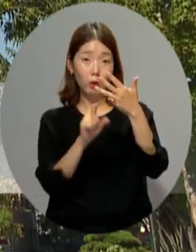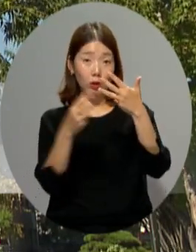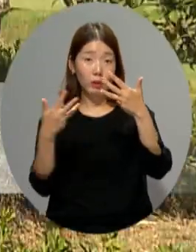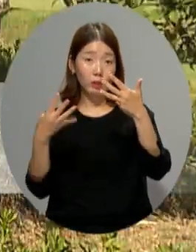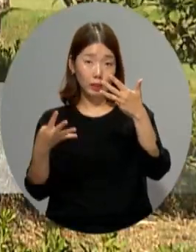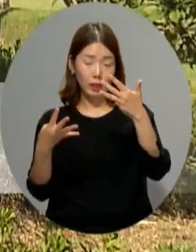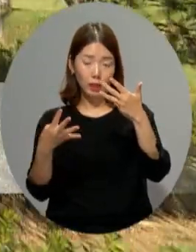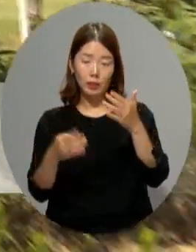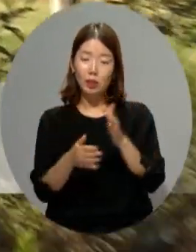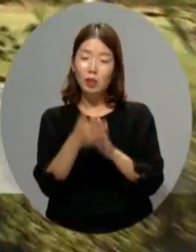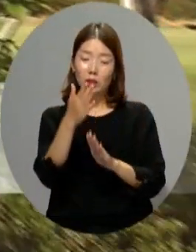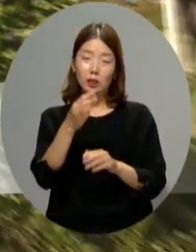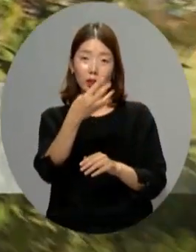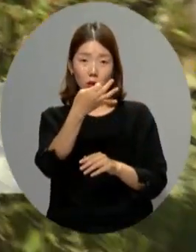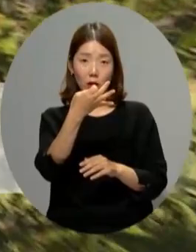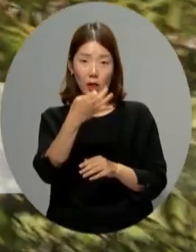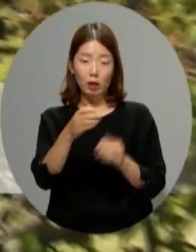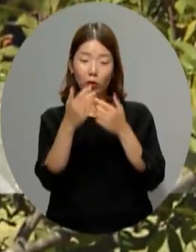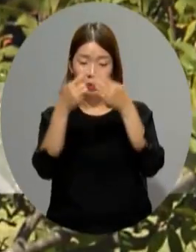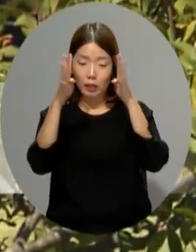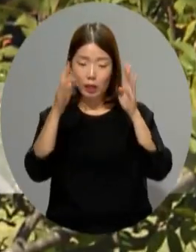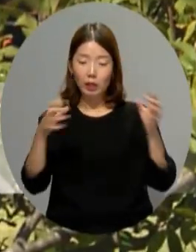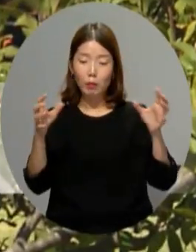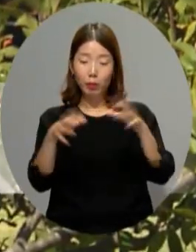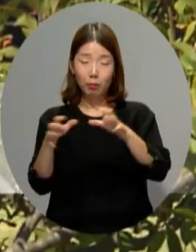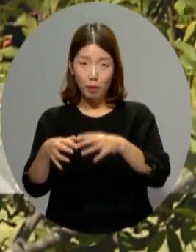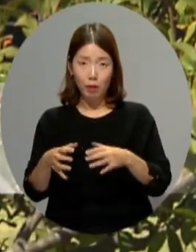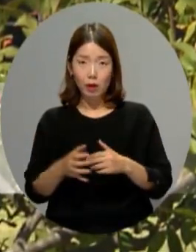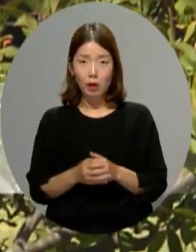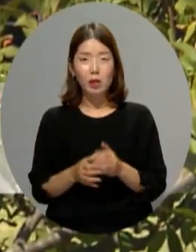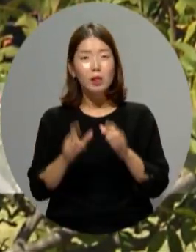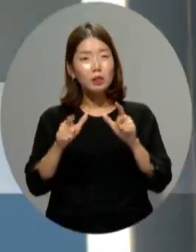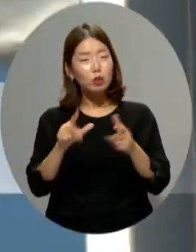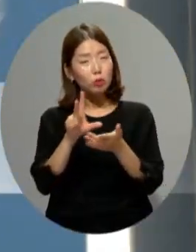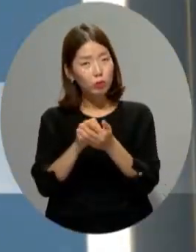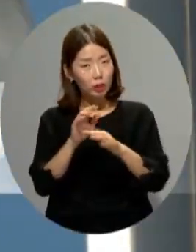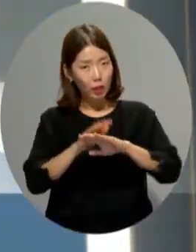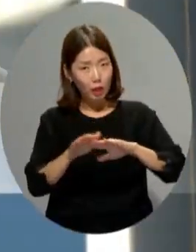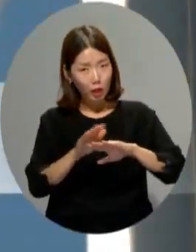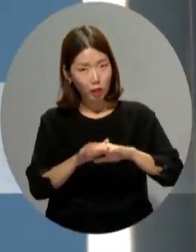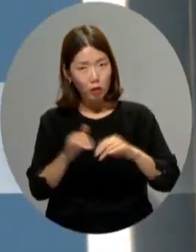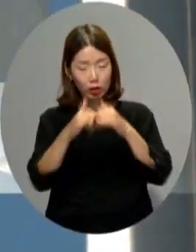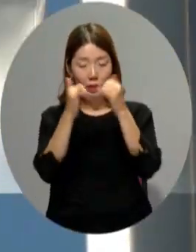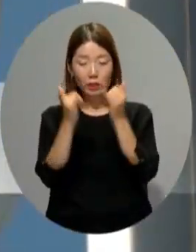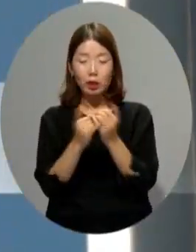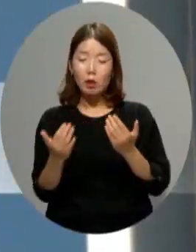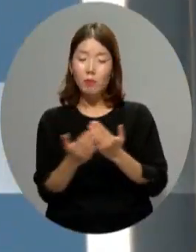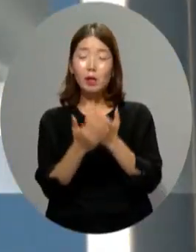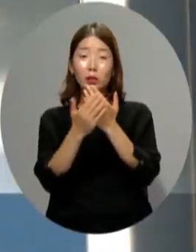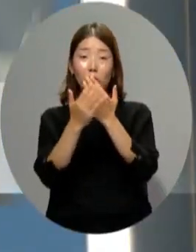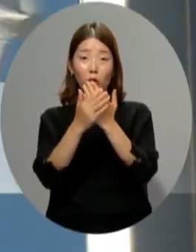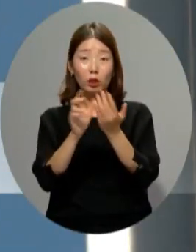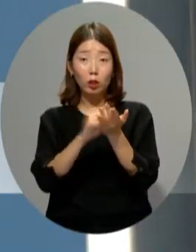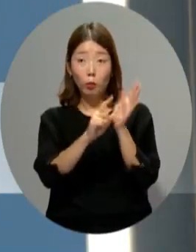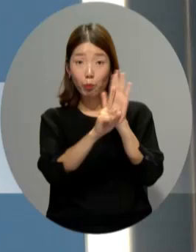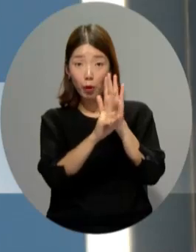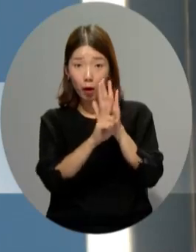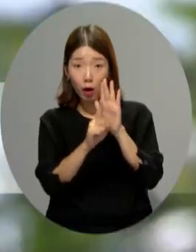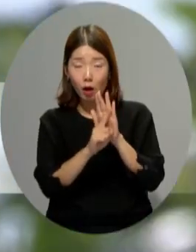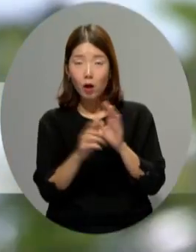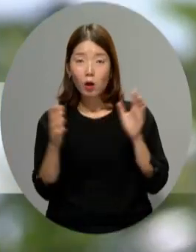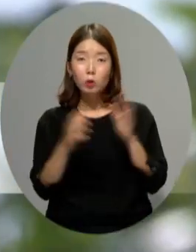도내 14개 시군과 대학이 참여한 협력체를 대상으로 지역 현안 해결과 지역사회 활성화 과제를 공모해